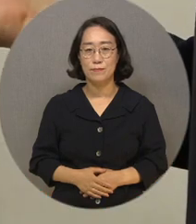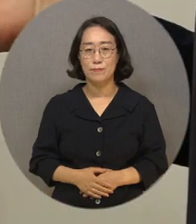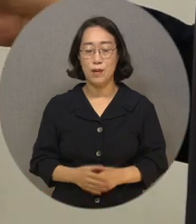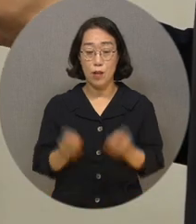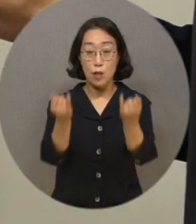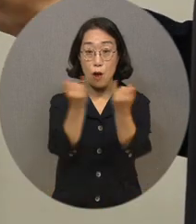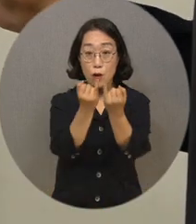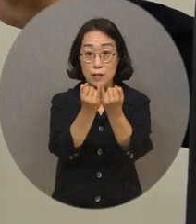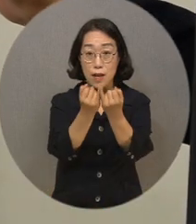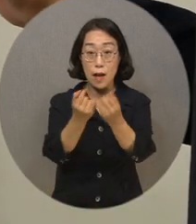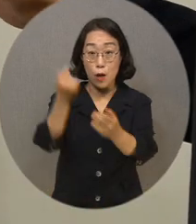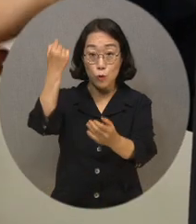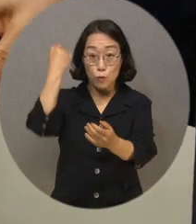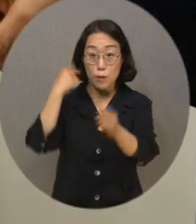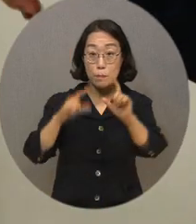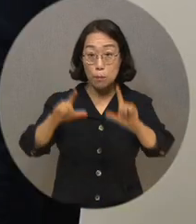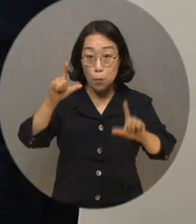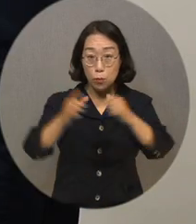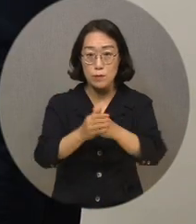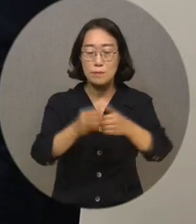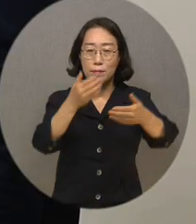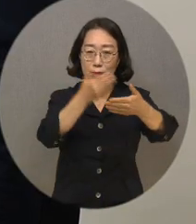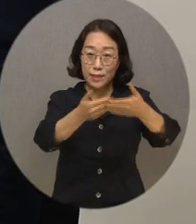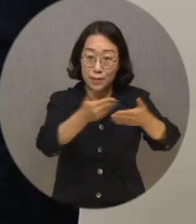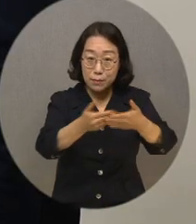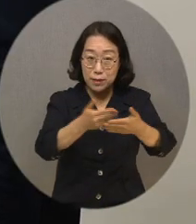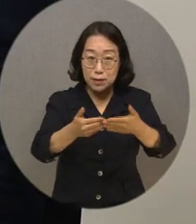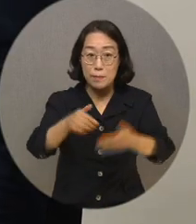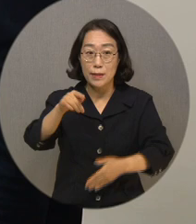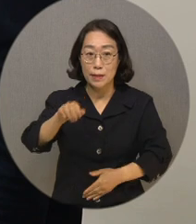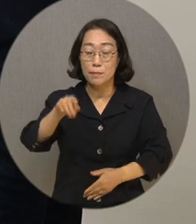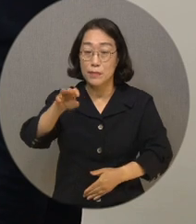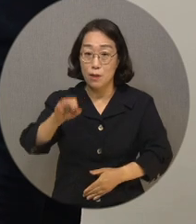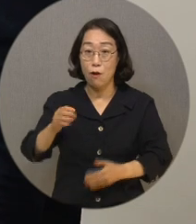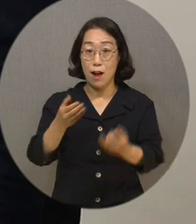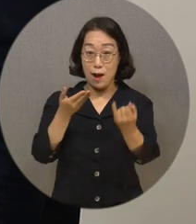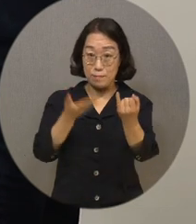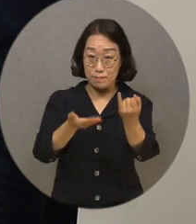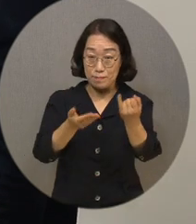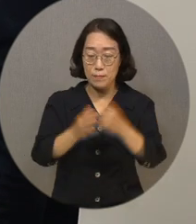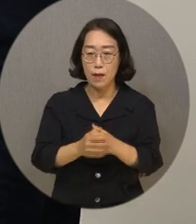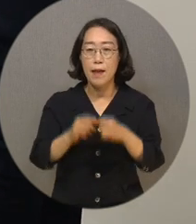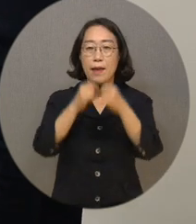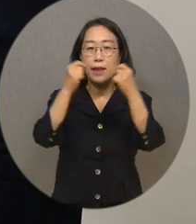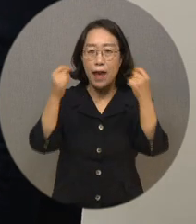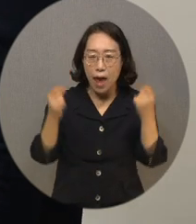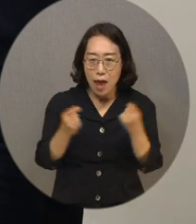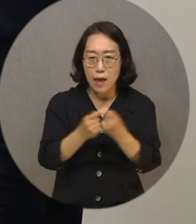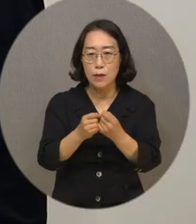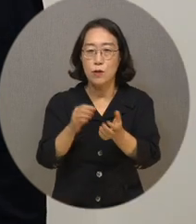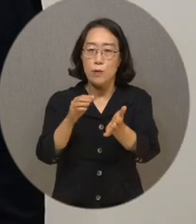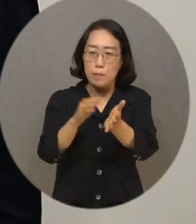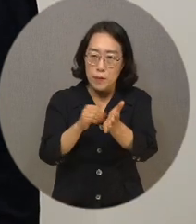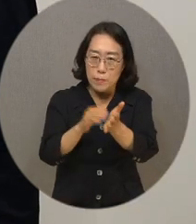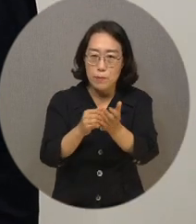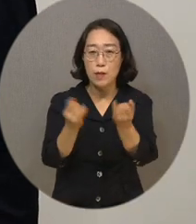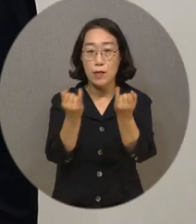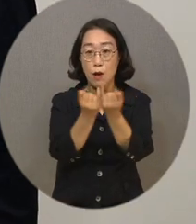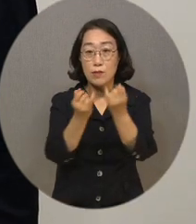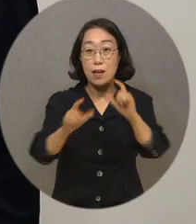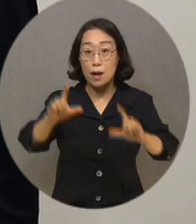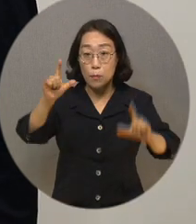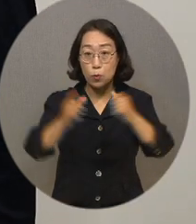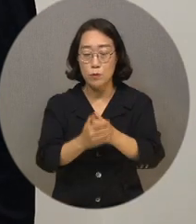여인의 뒷모습을 주제로 작품을 하는 서영화가 김정아 작가는 지극히 사적이고 비밀스런 여인의